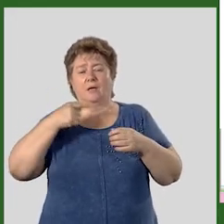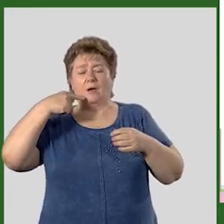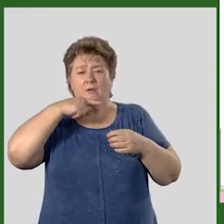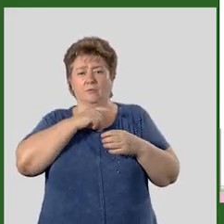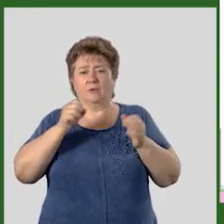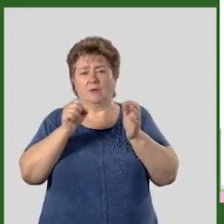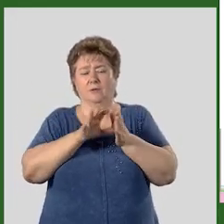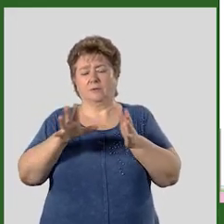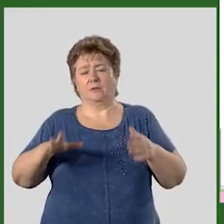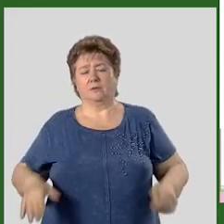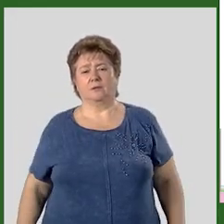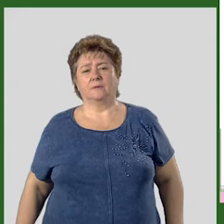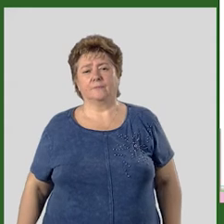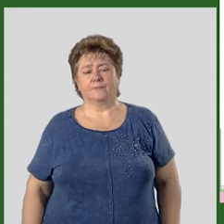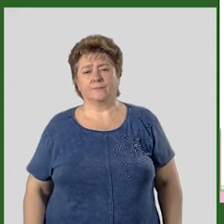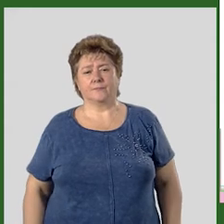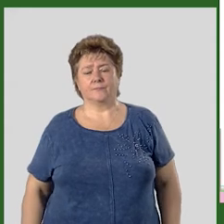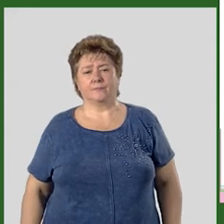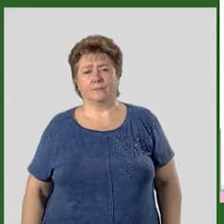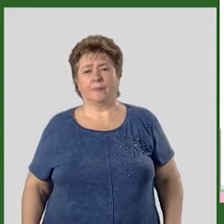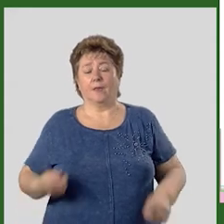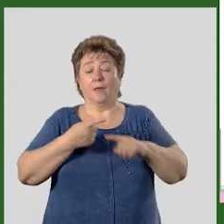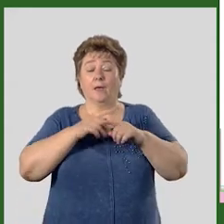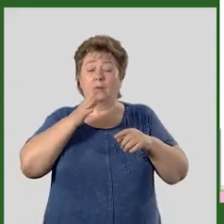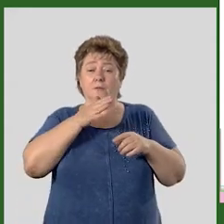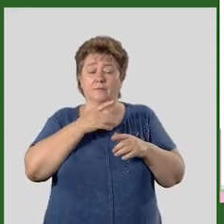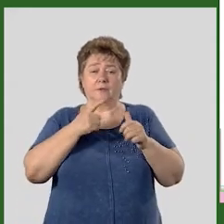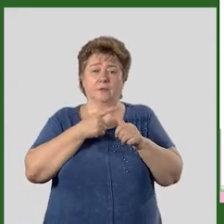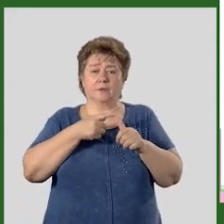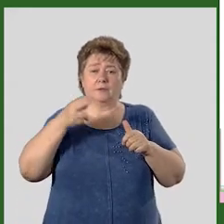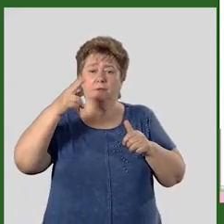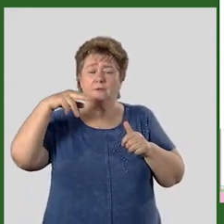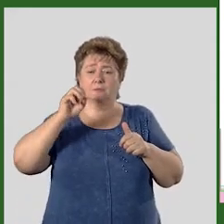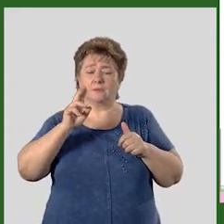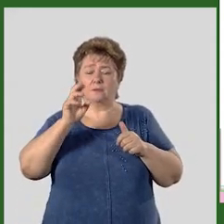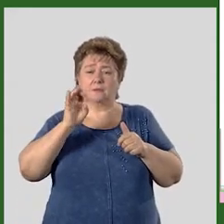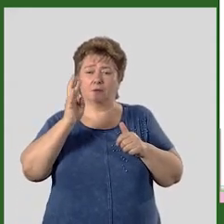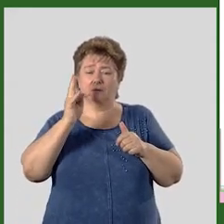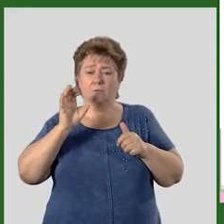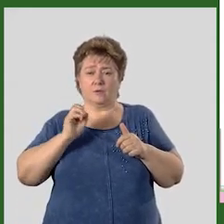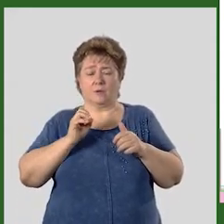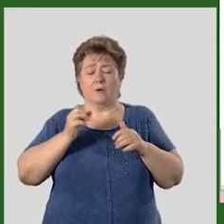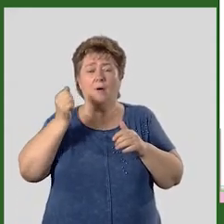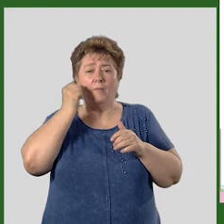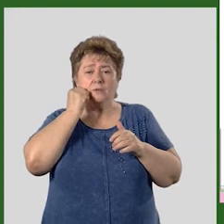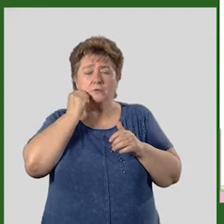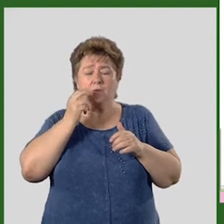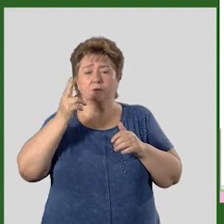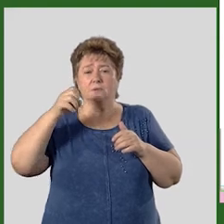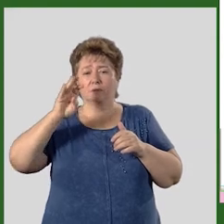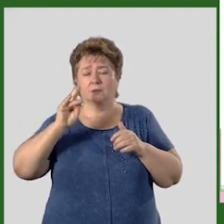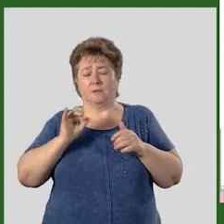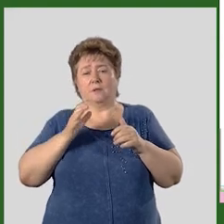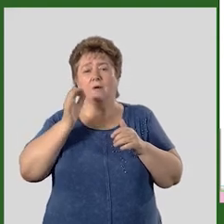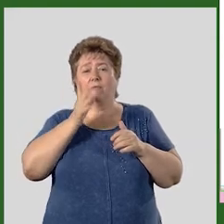экономии электроэнергии. Это время назвали декретным. По московскому